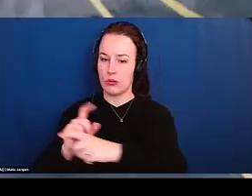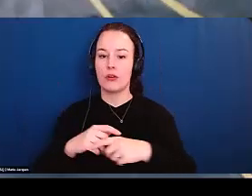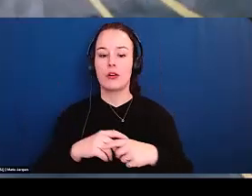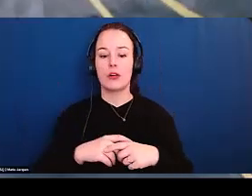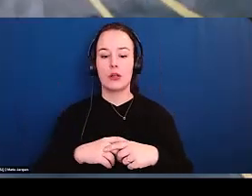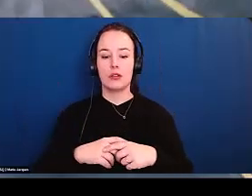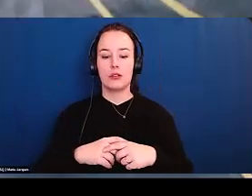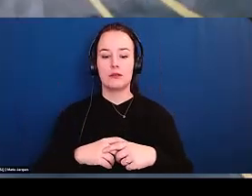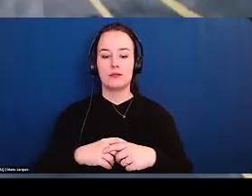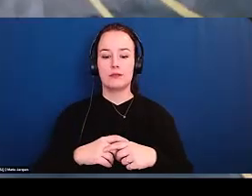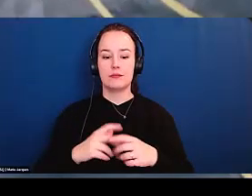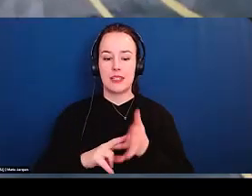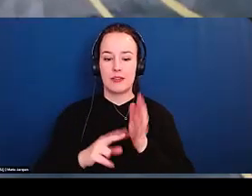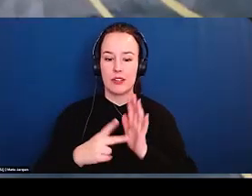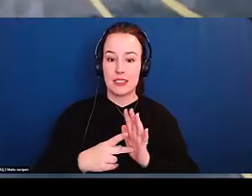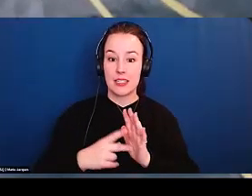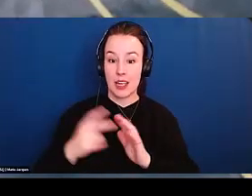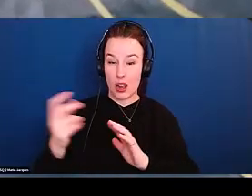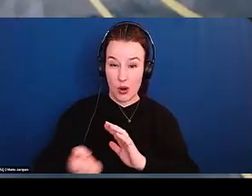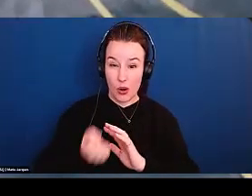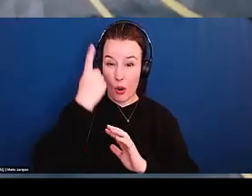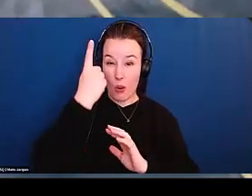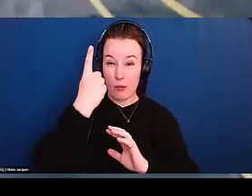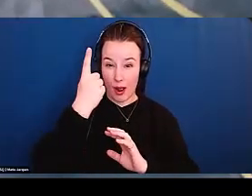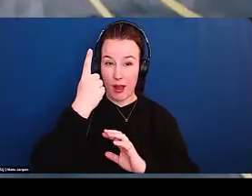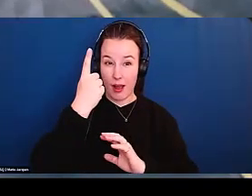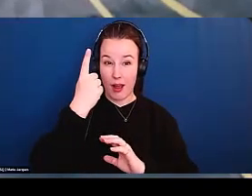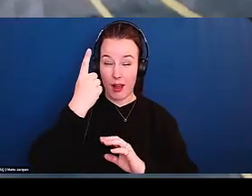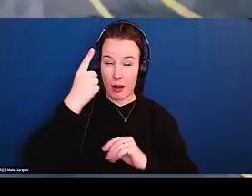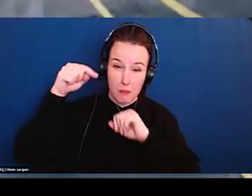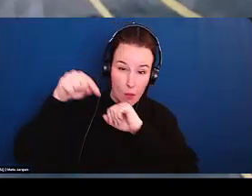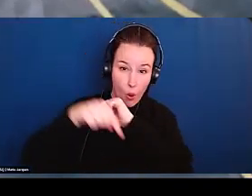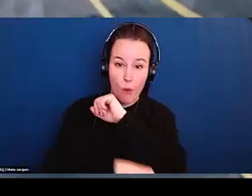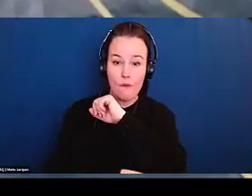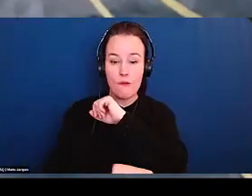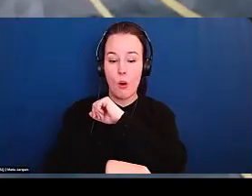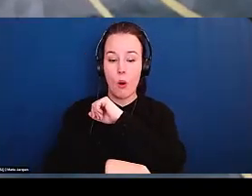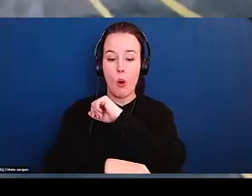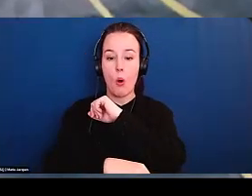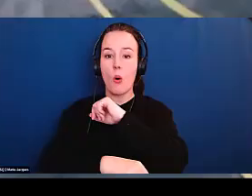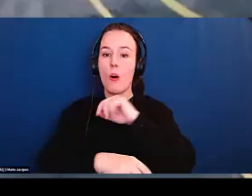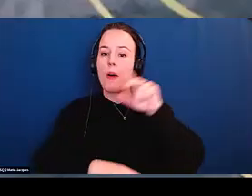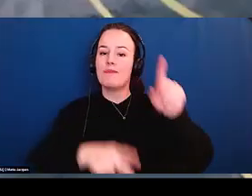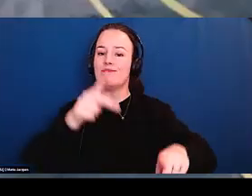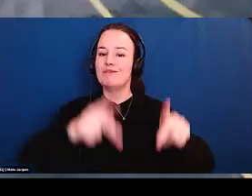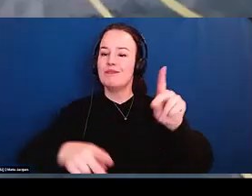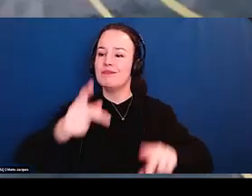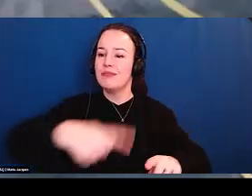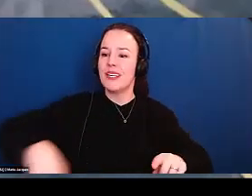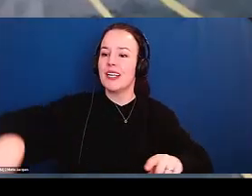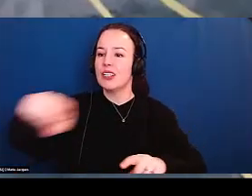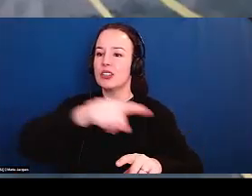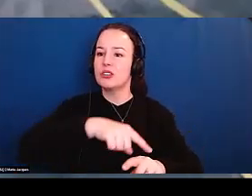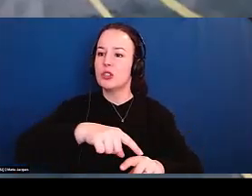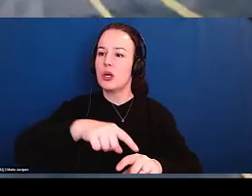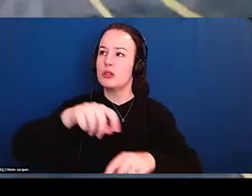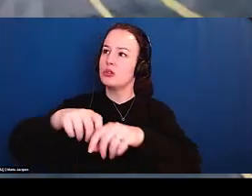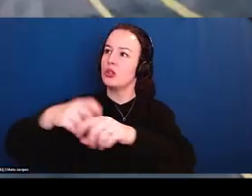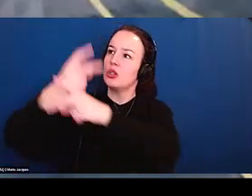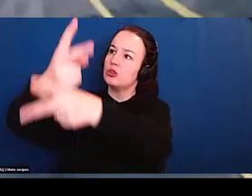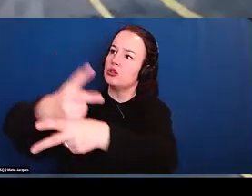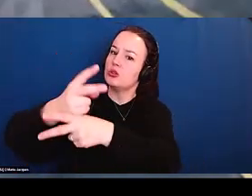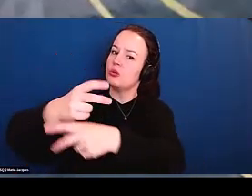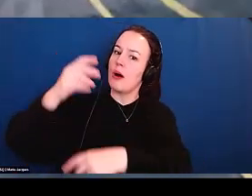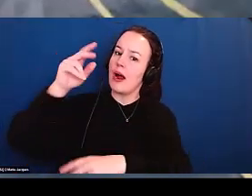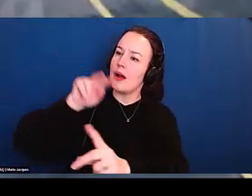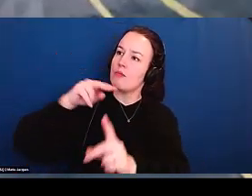veut dire qu'il faut vraiment comprendre la manière dont ces populations voient les